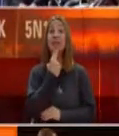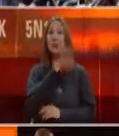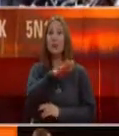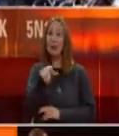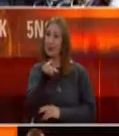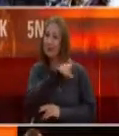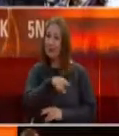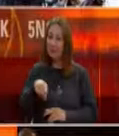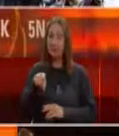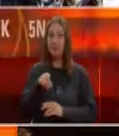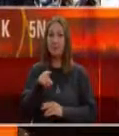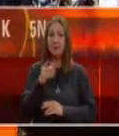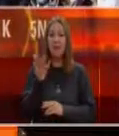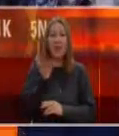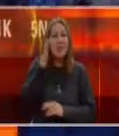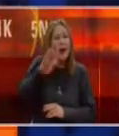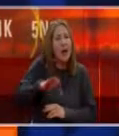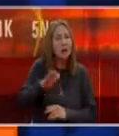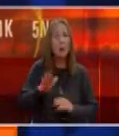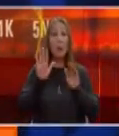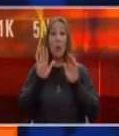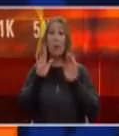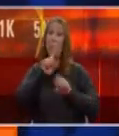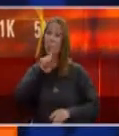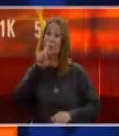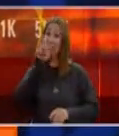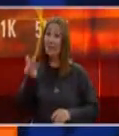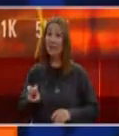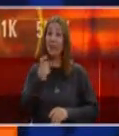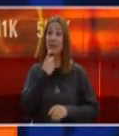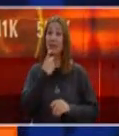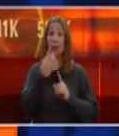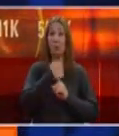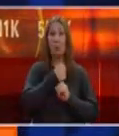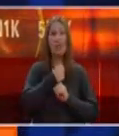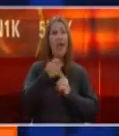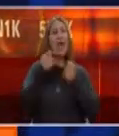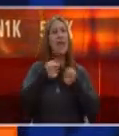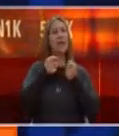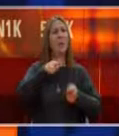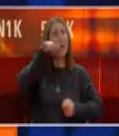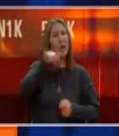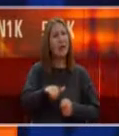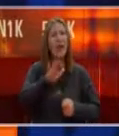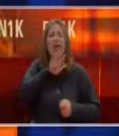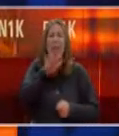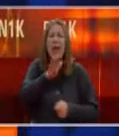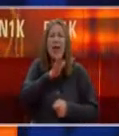çocuklarımızı en az 18 yaşına kadar okutmalıyız. Eğitim hakları en